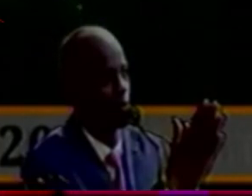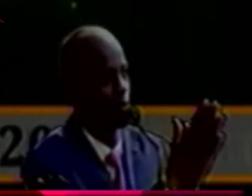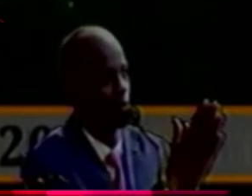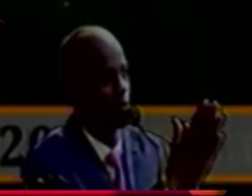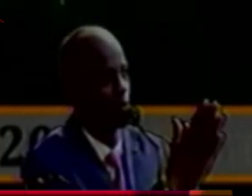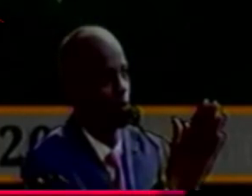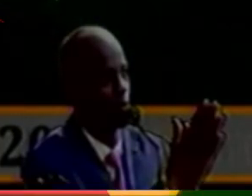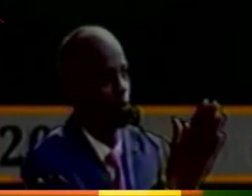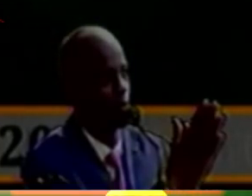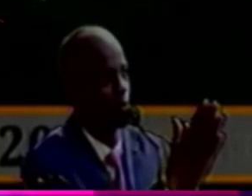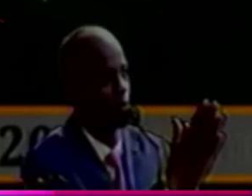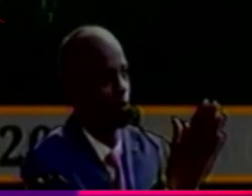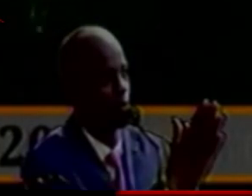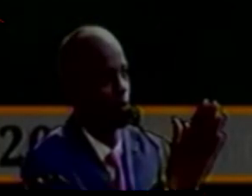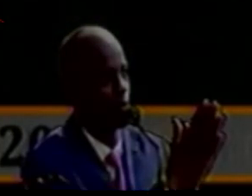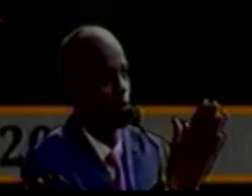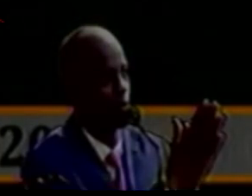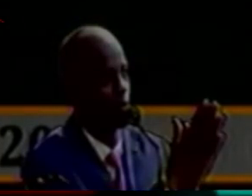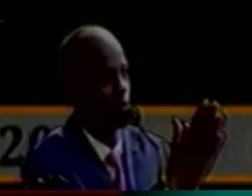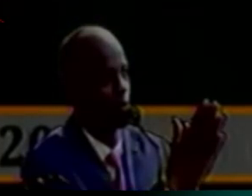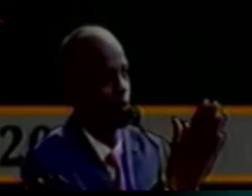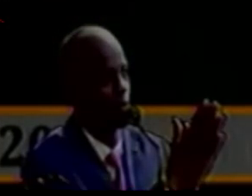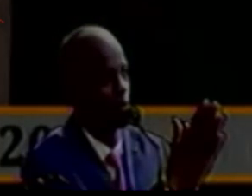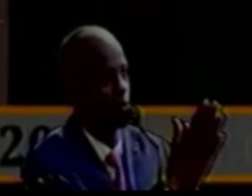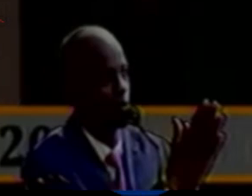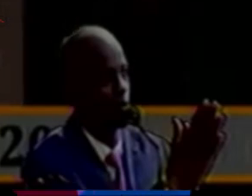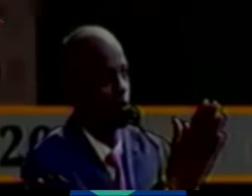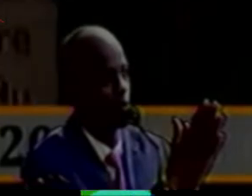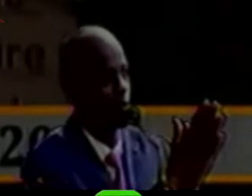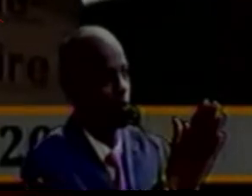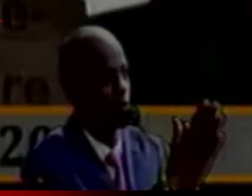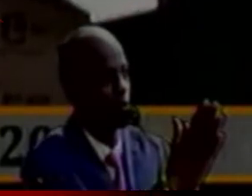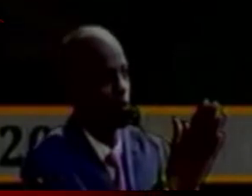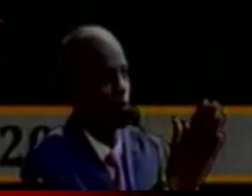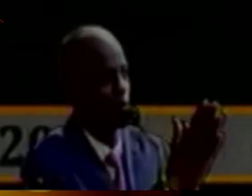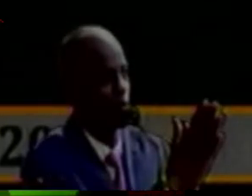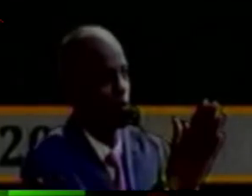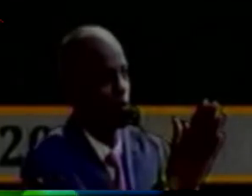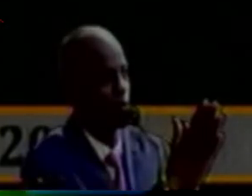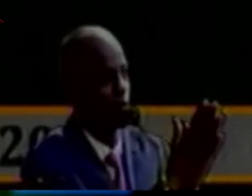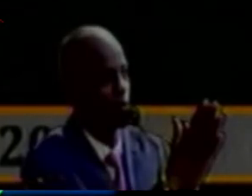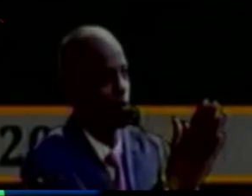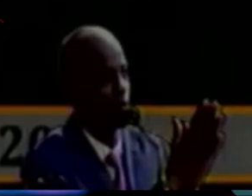besoin chercher pour lui. D'accord? Eh bien, passons